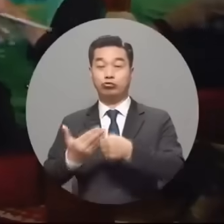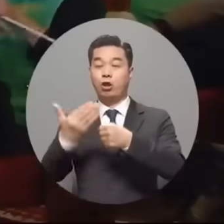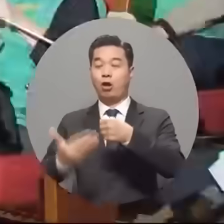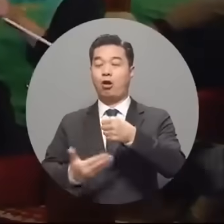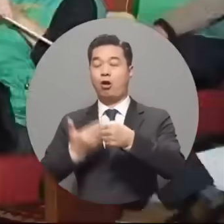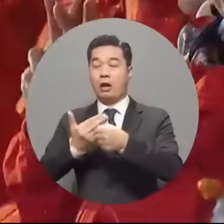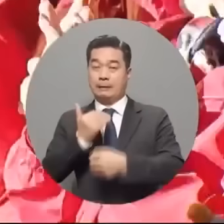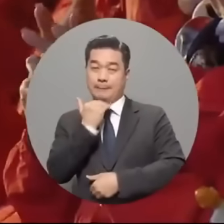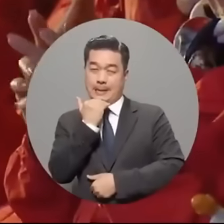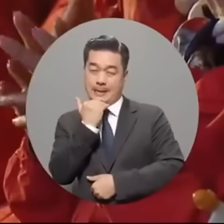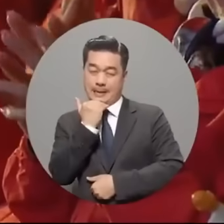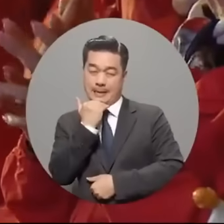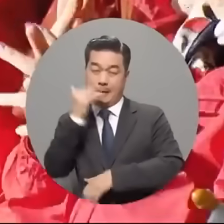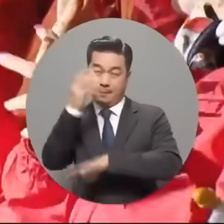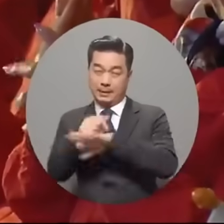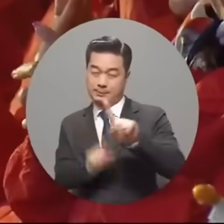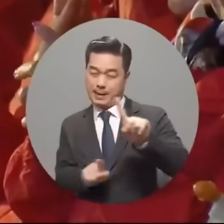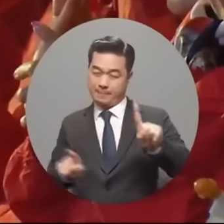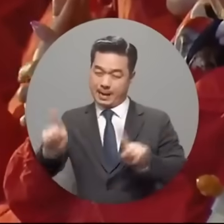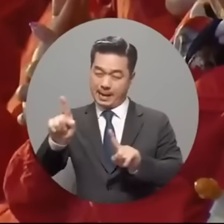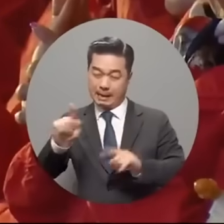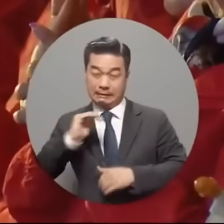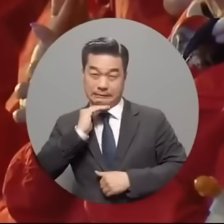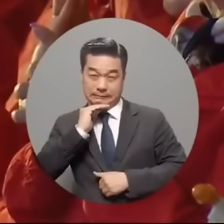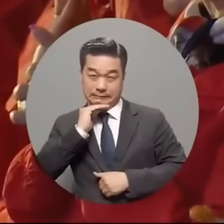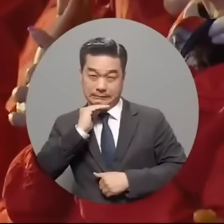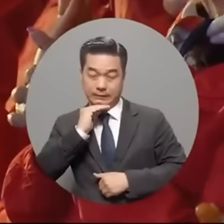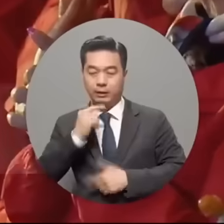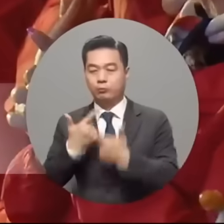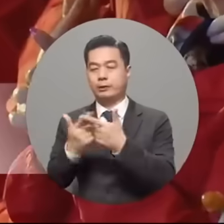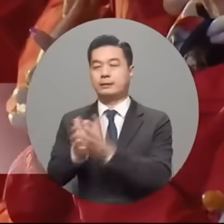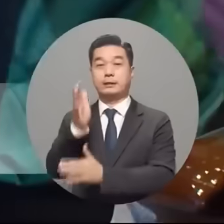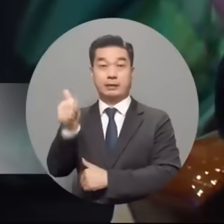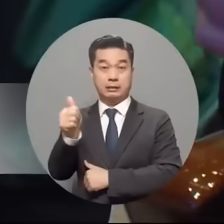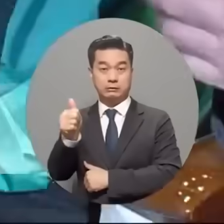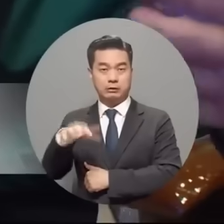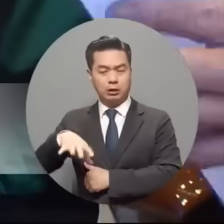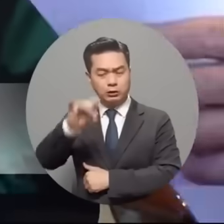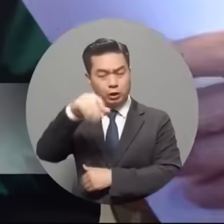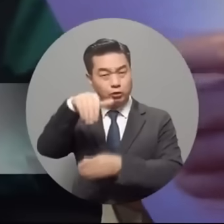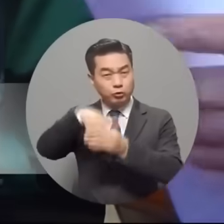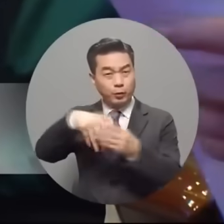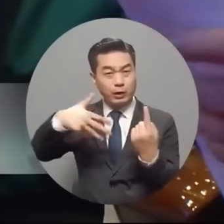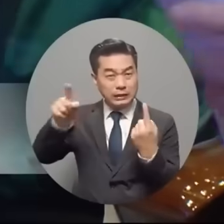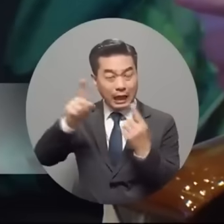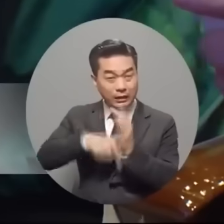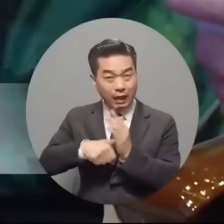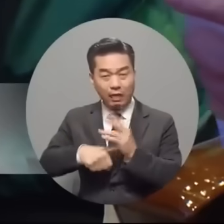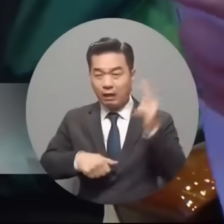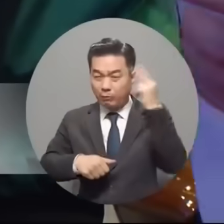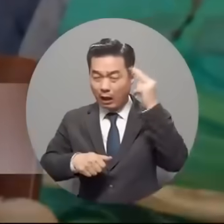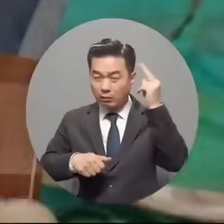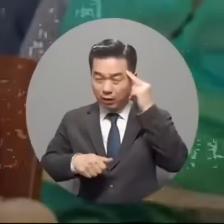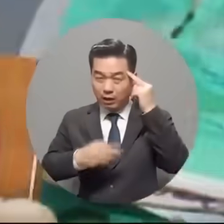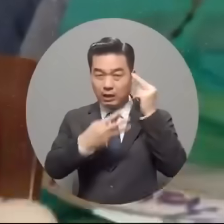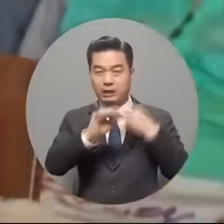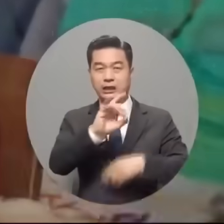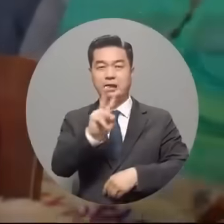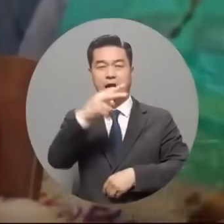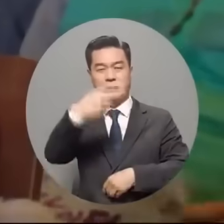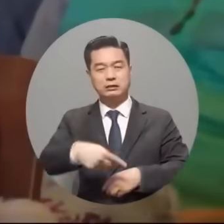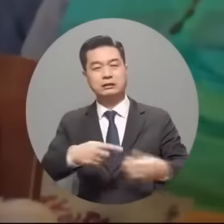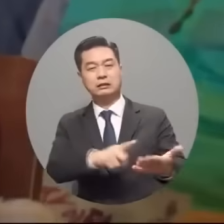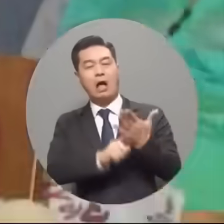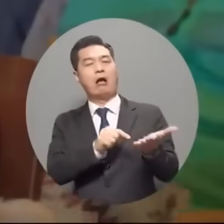끝에 막판 역전극을 기대했던 부산 시민들. 하지만 첫 투표에서 바로 미아드라는 소식에 아쉬움과